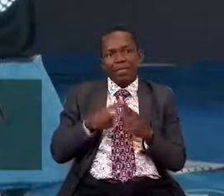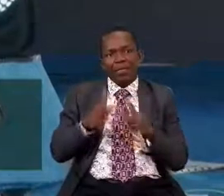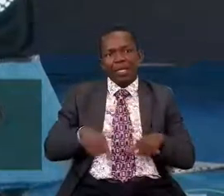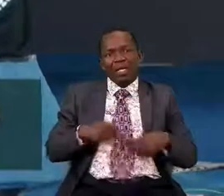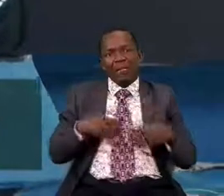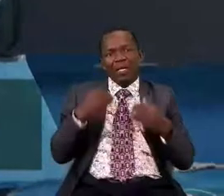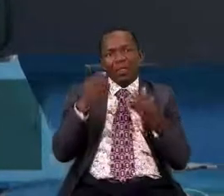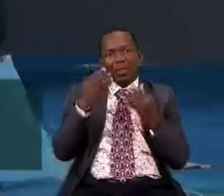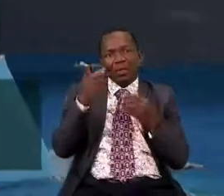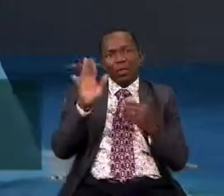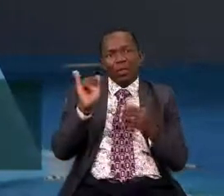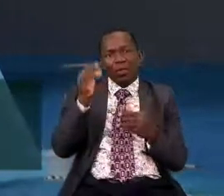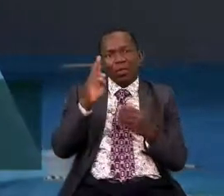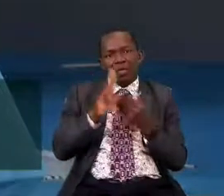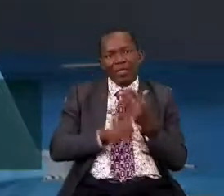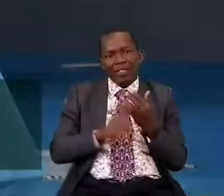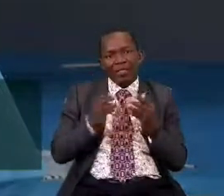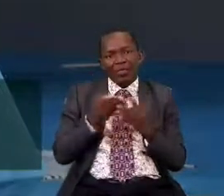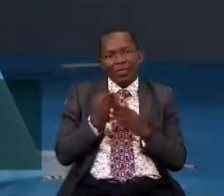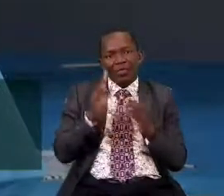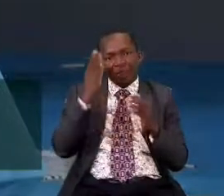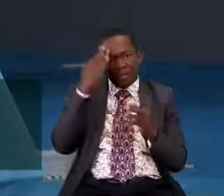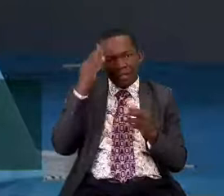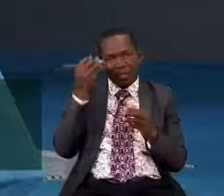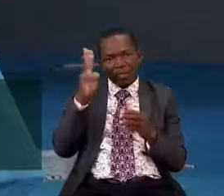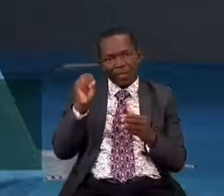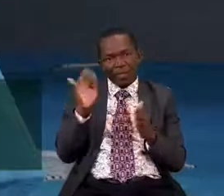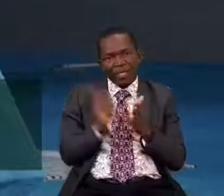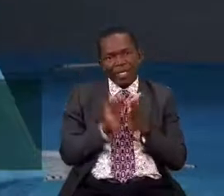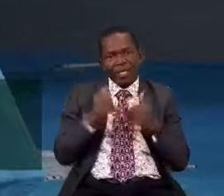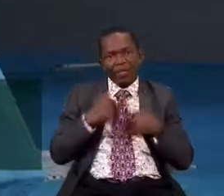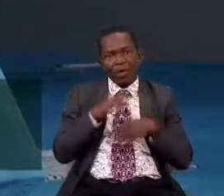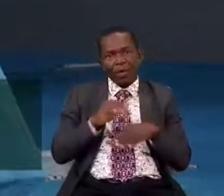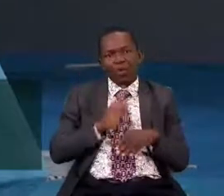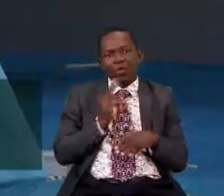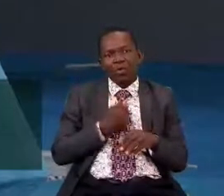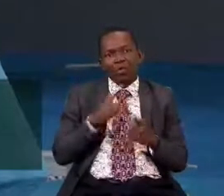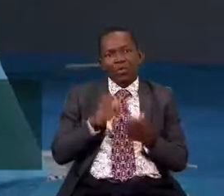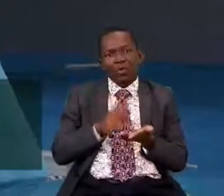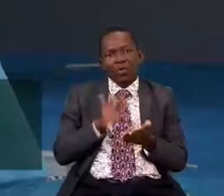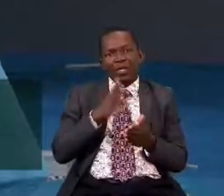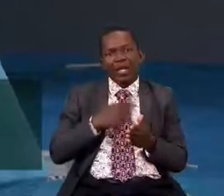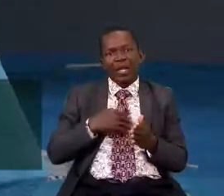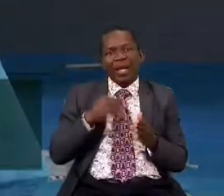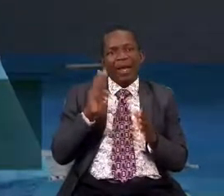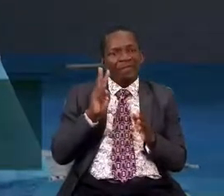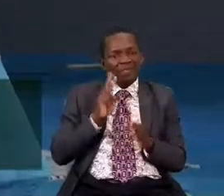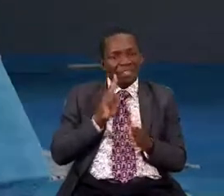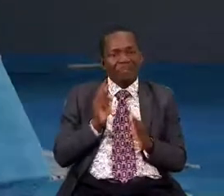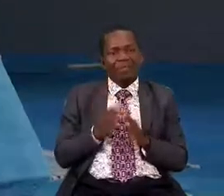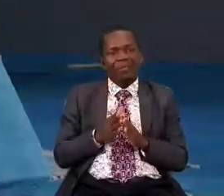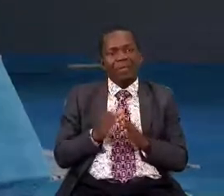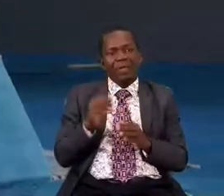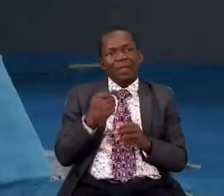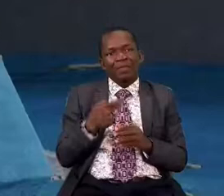par sa propre gloire et par sa vertu. Verset 4 dit, lesquels nous assurent de sa part tout ce que nous